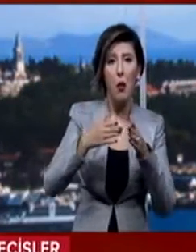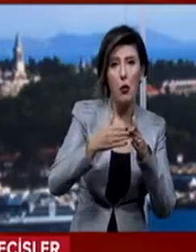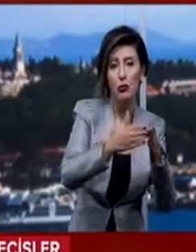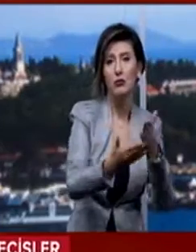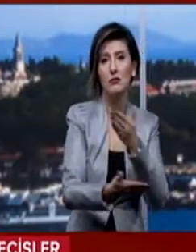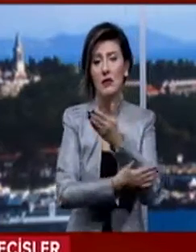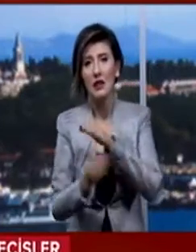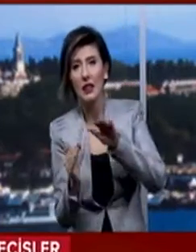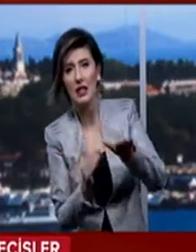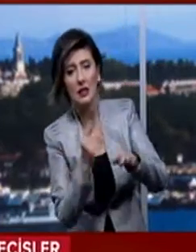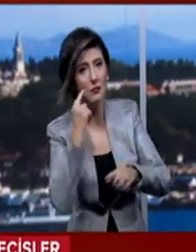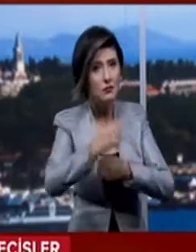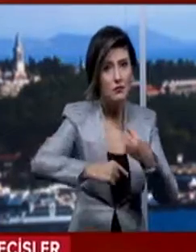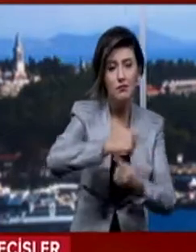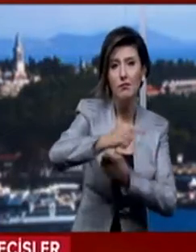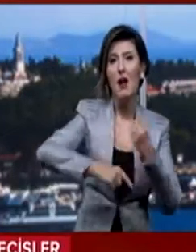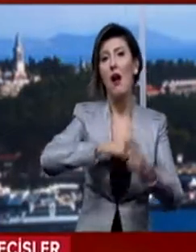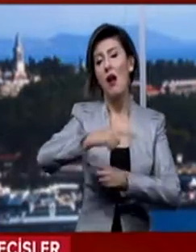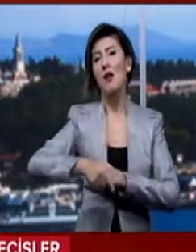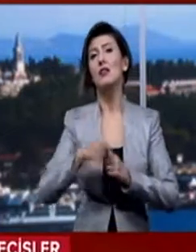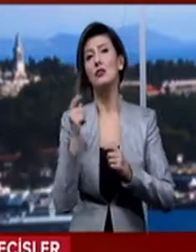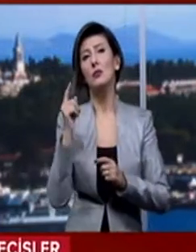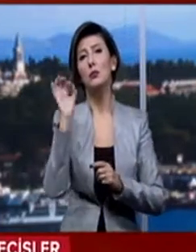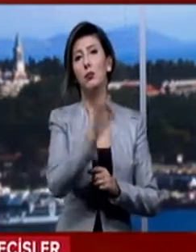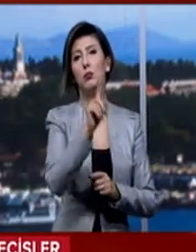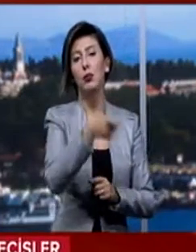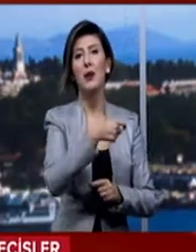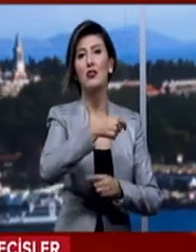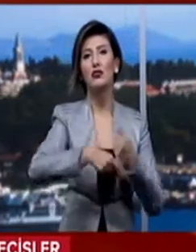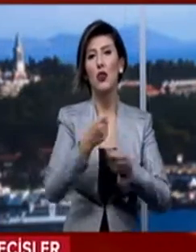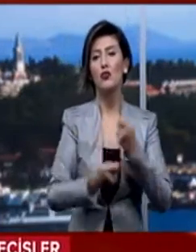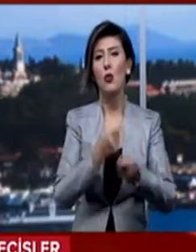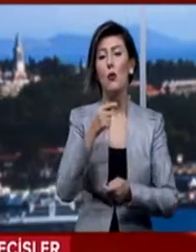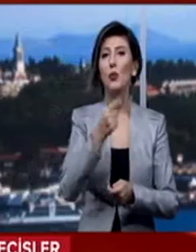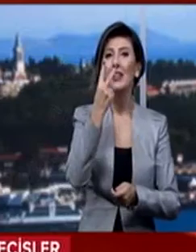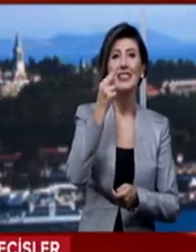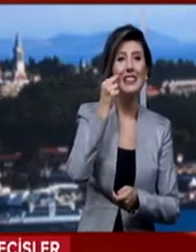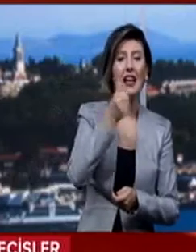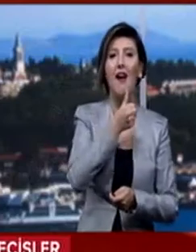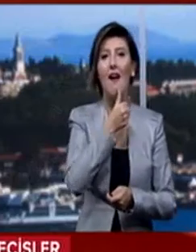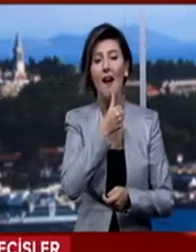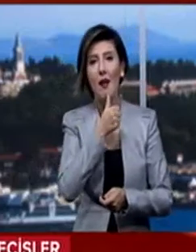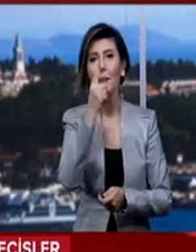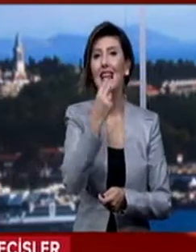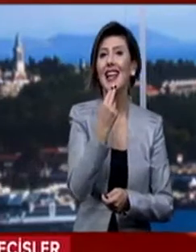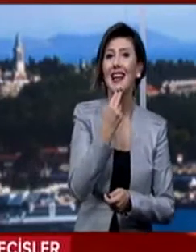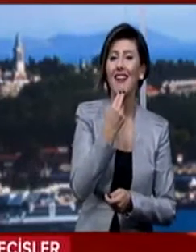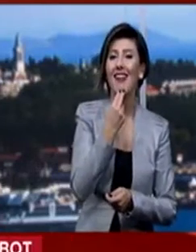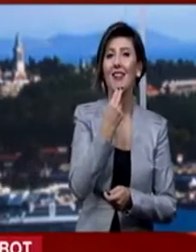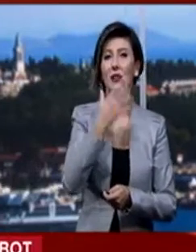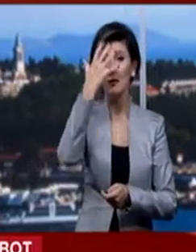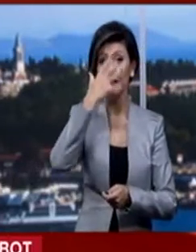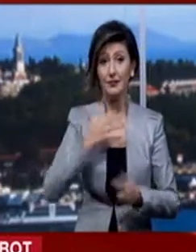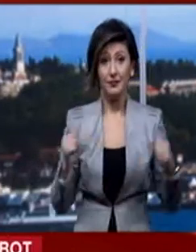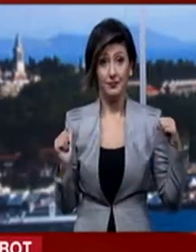denizden halen onlara ulaşmaya çalışıyorlar. Bu sırada da İkisi erkek, biri kadın, üzerlerinde